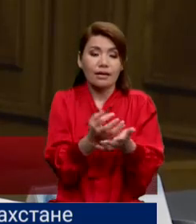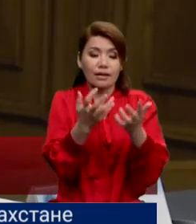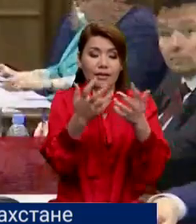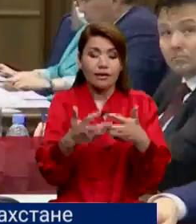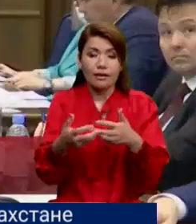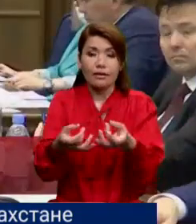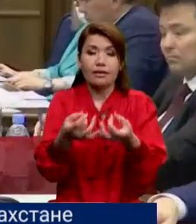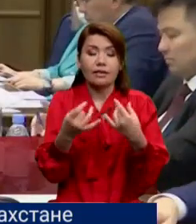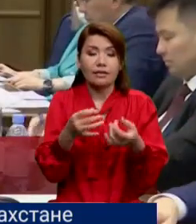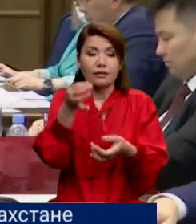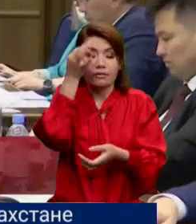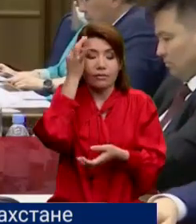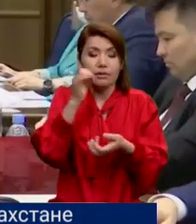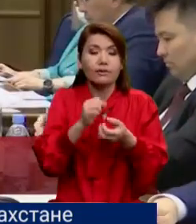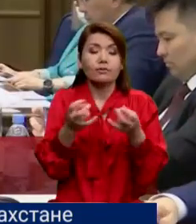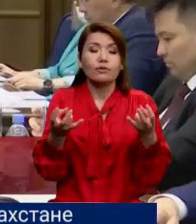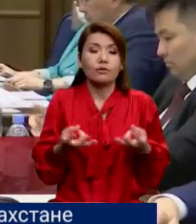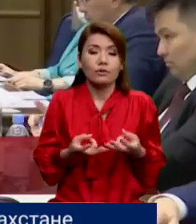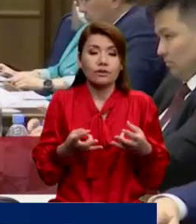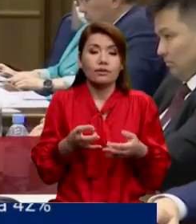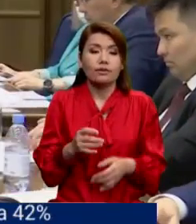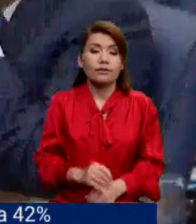олқылықтарды ескерет деп үміттенуден басқа